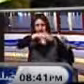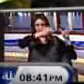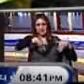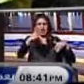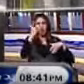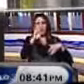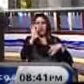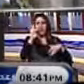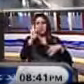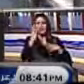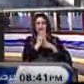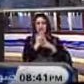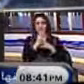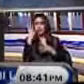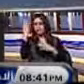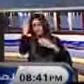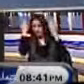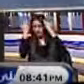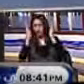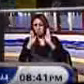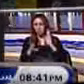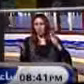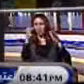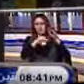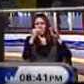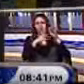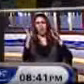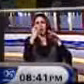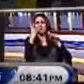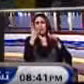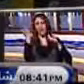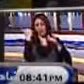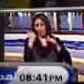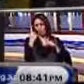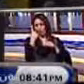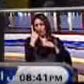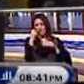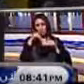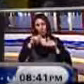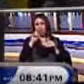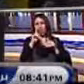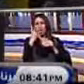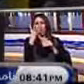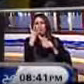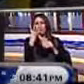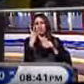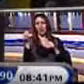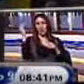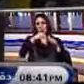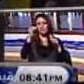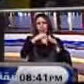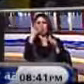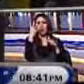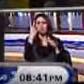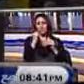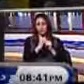العادية لأي سيارة إسعاف. هذه السيارات احنا طبعا فكرنا فيها لأنه لقينا في بعض الطرق السريعة عليها معدلات حوادث كبيره جدا،